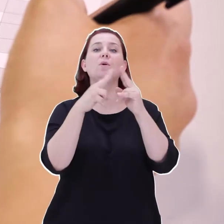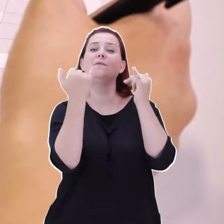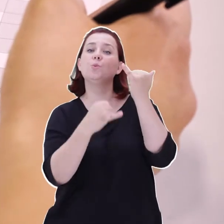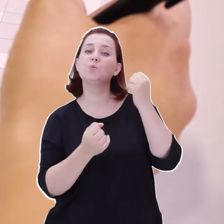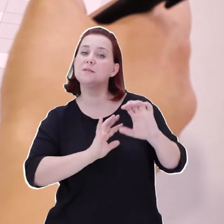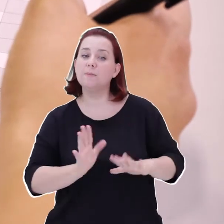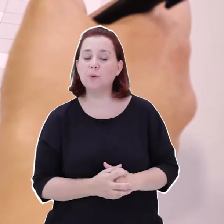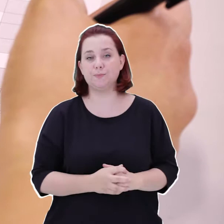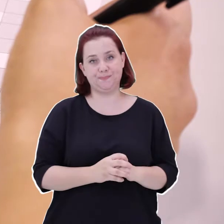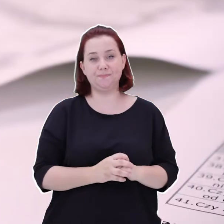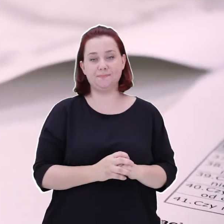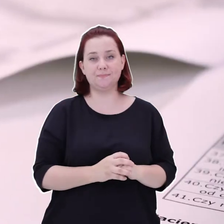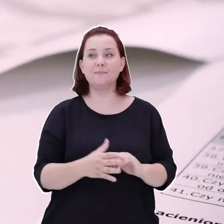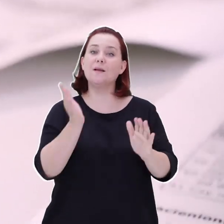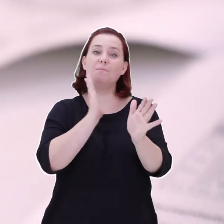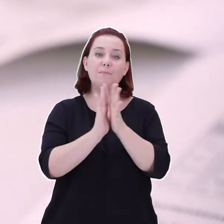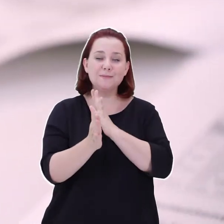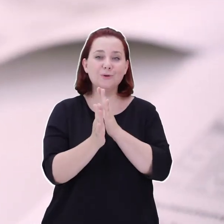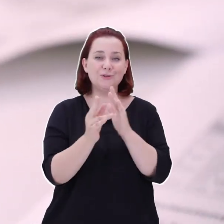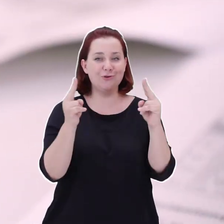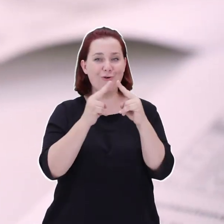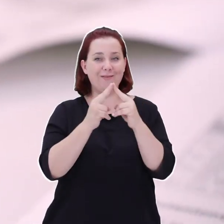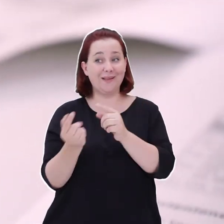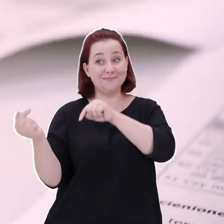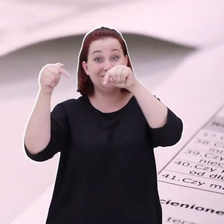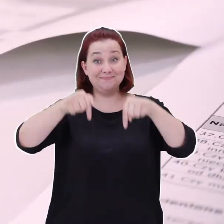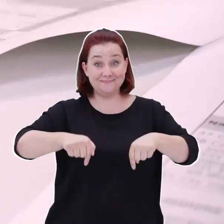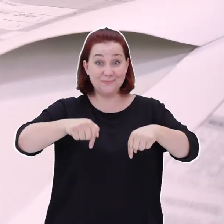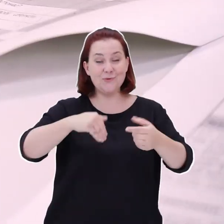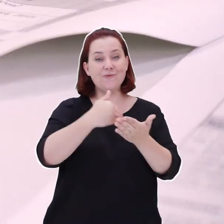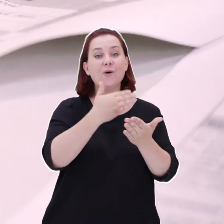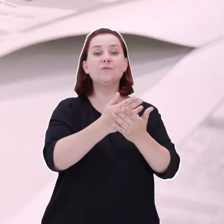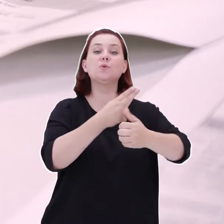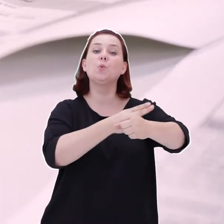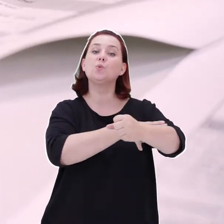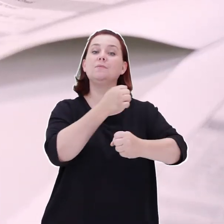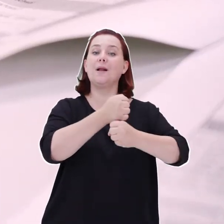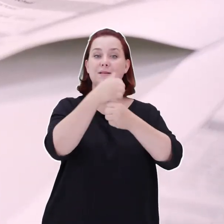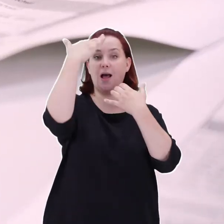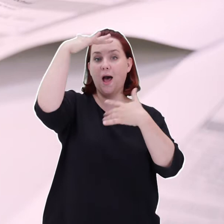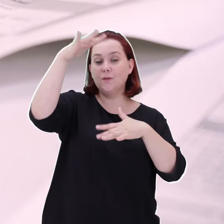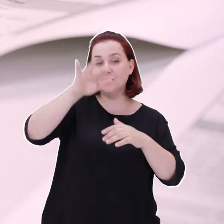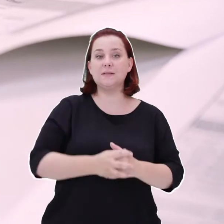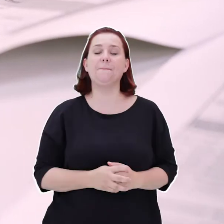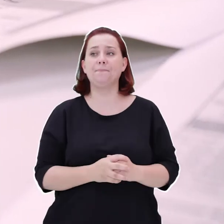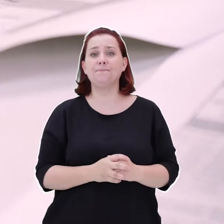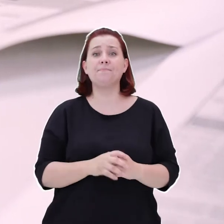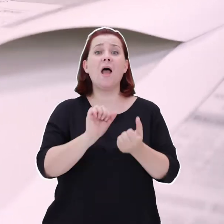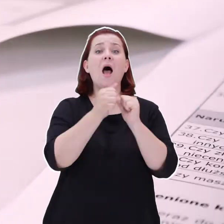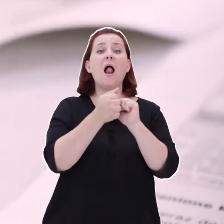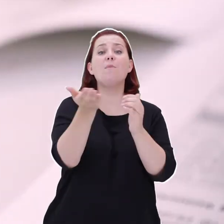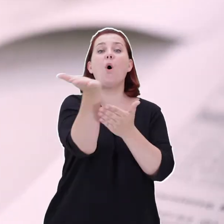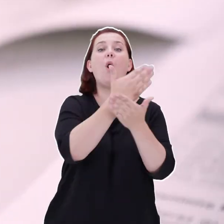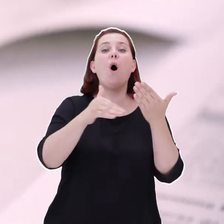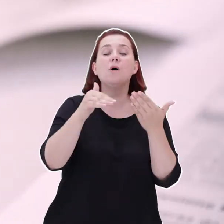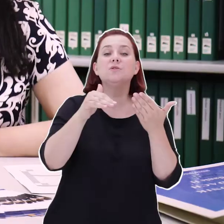kontaktu. Można skontaktować się bezpośrednio, czyli przyjść do siedziby Wojewódzkiego Urzędu Pracy w Katowicach, bądź do